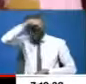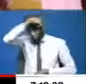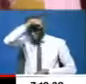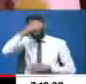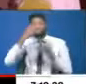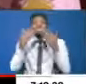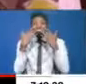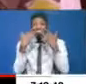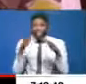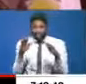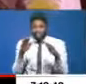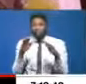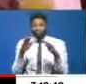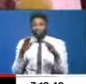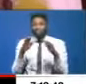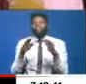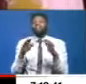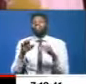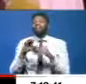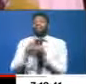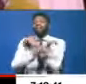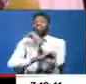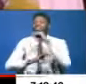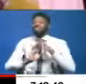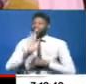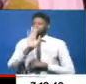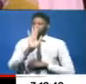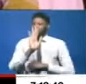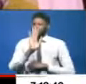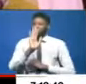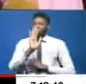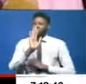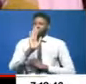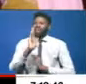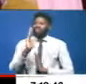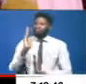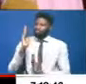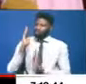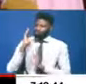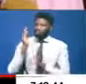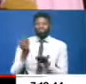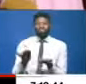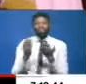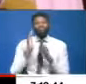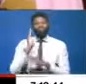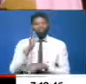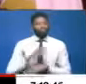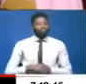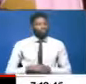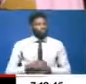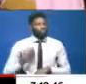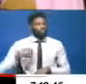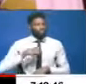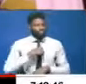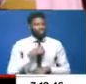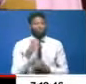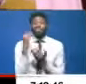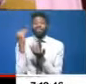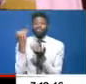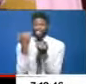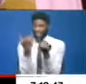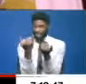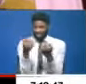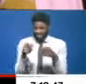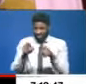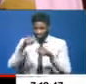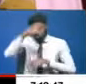utaimarishwa. And we expect that with you joining their ranks, Kenya can only be